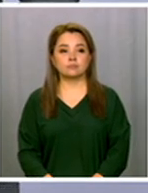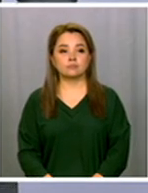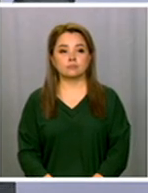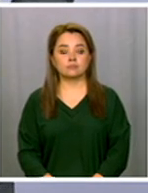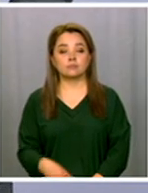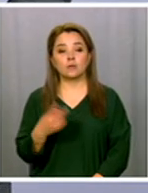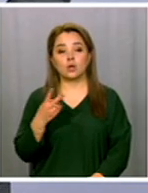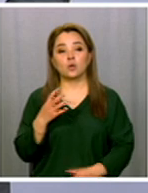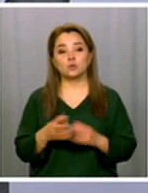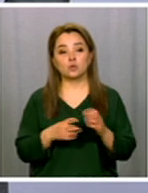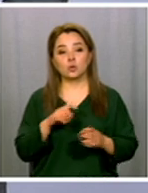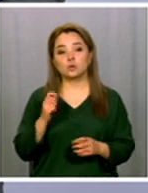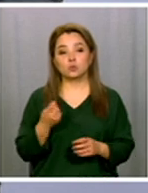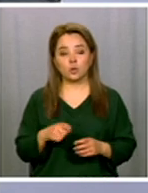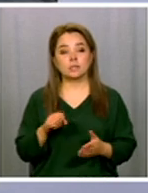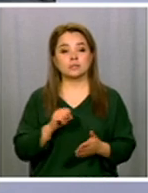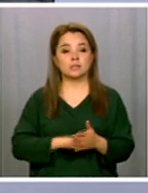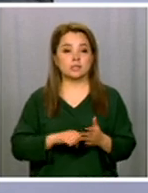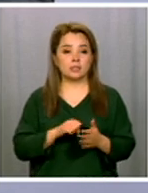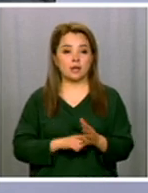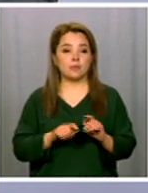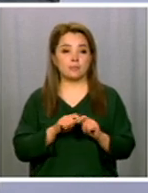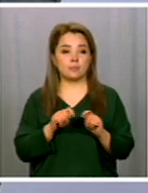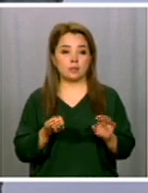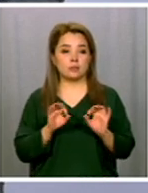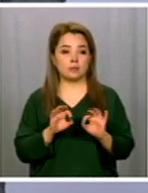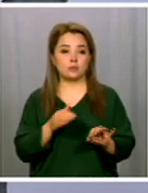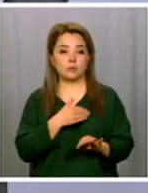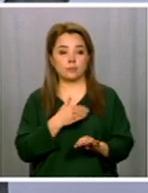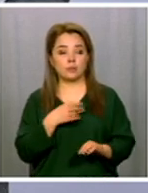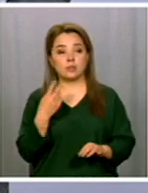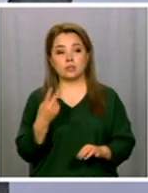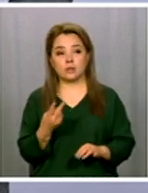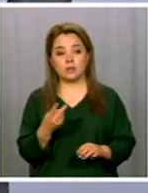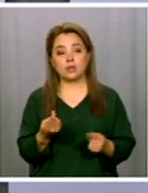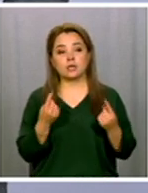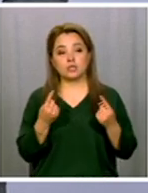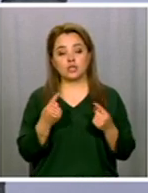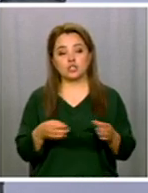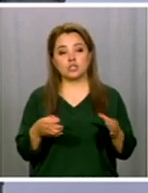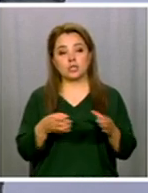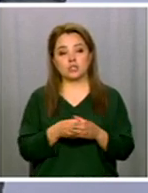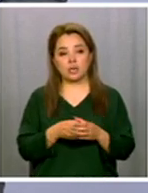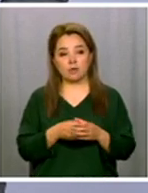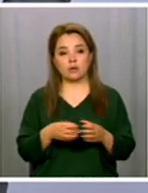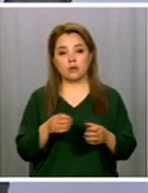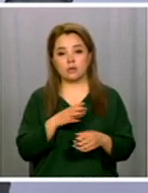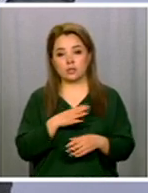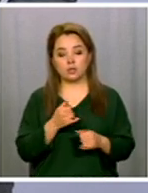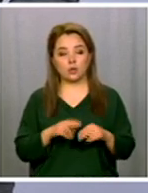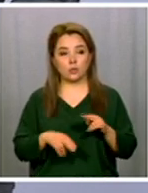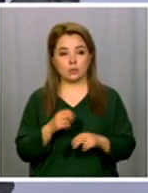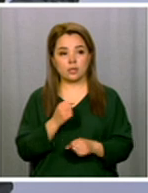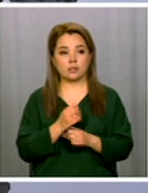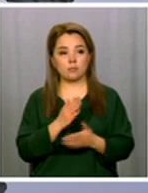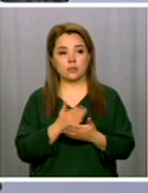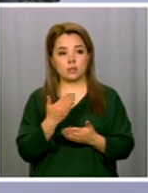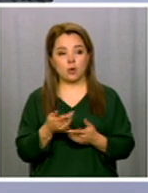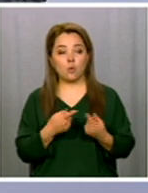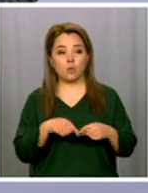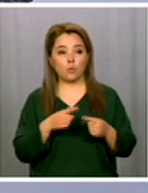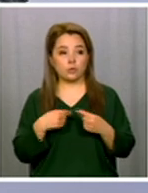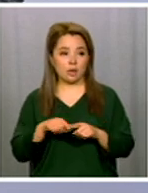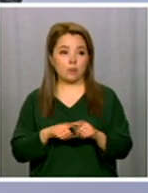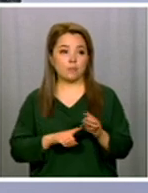Екінші дүниежүзілік соғыстың себептеріне тоқталатын болсақ, екі ірі державалар одағы құрылған еді. Бұл одақтардың